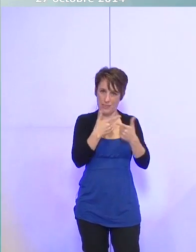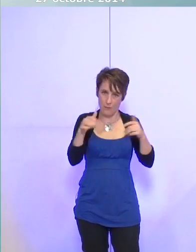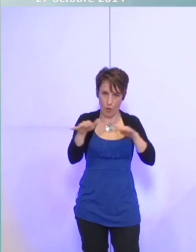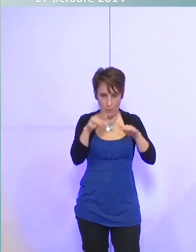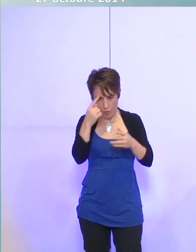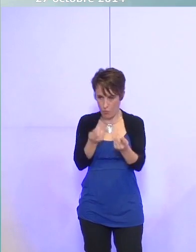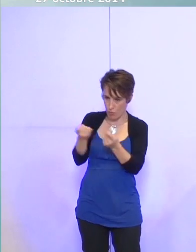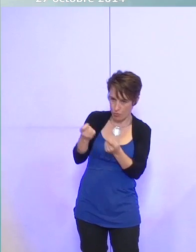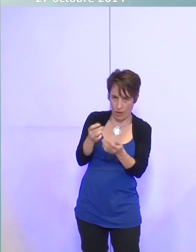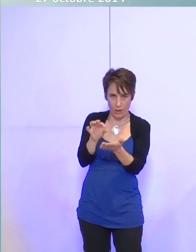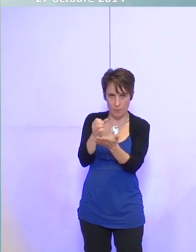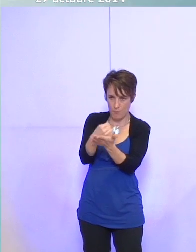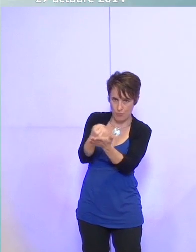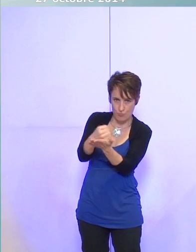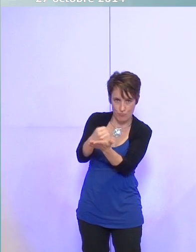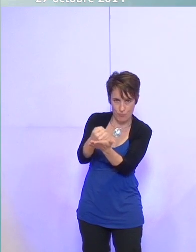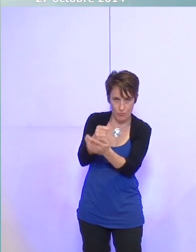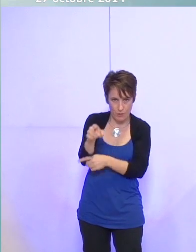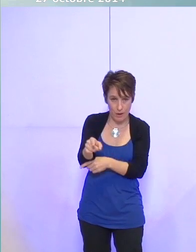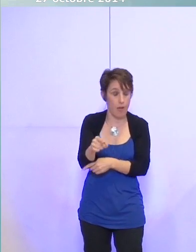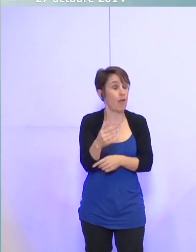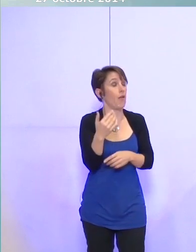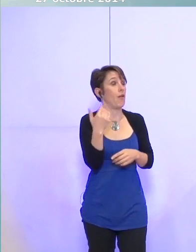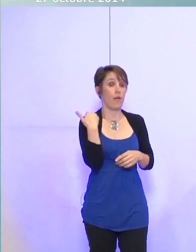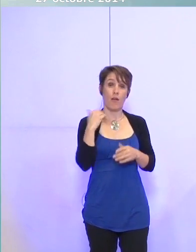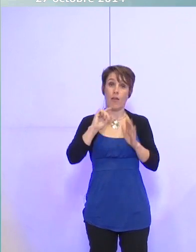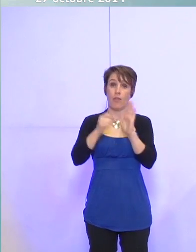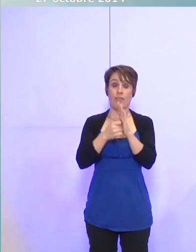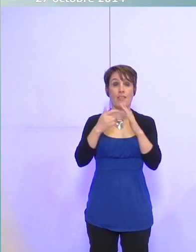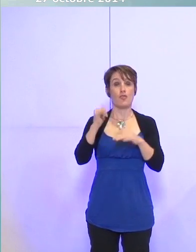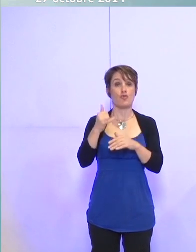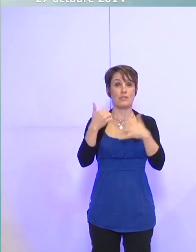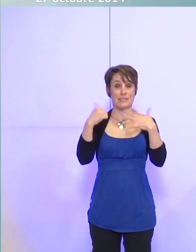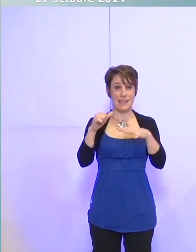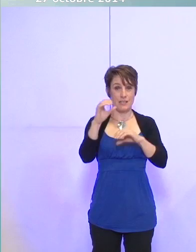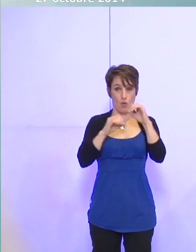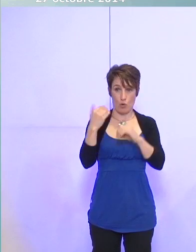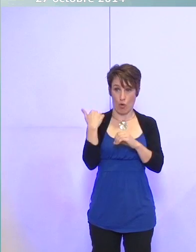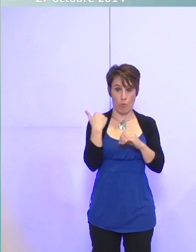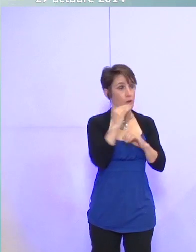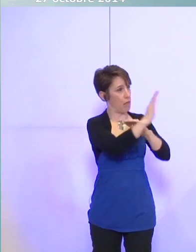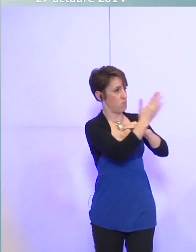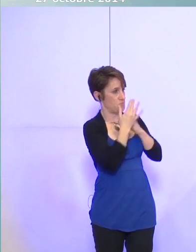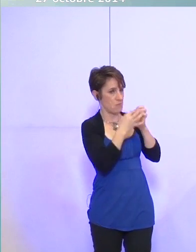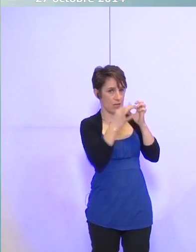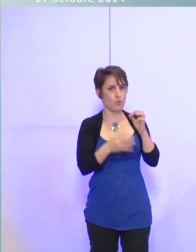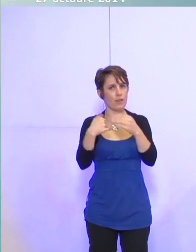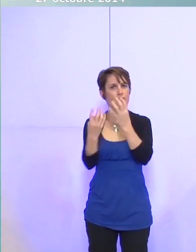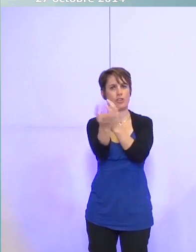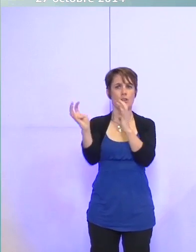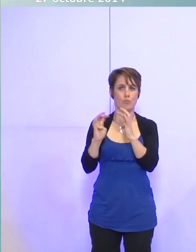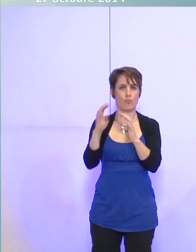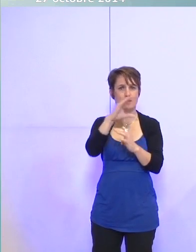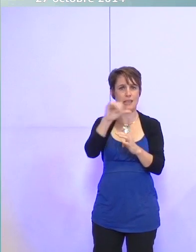toute transparence, les premiers résultats ont été présentés jeudi 16 octobre aux membres du conseil d'administration d'Alpexpo, ainsi